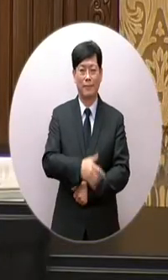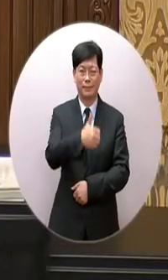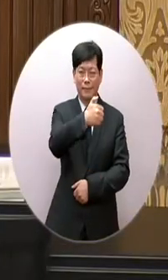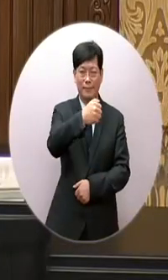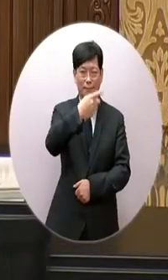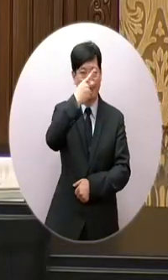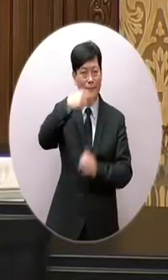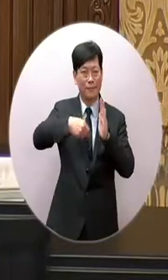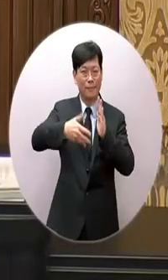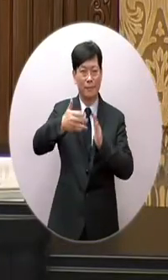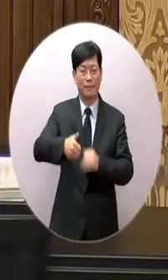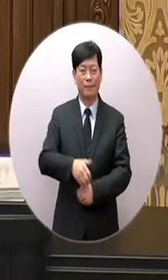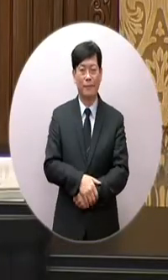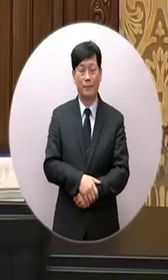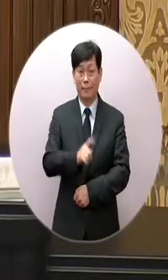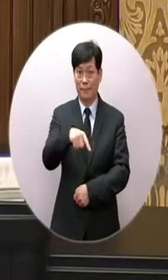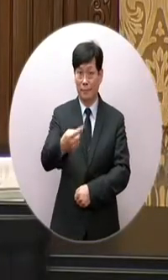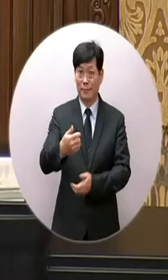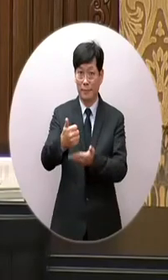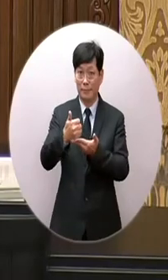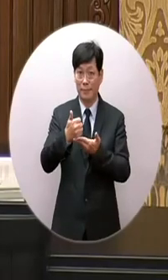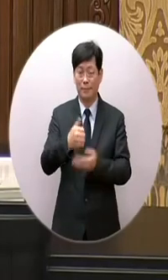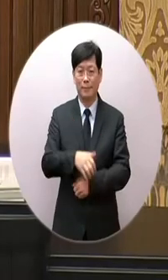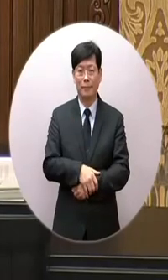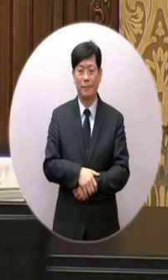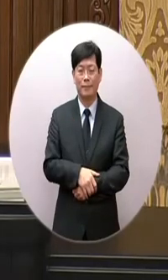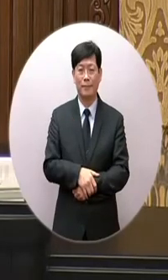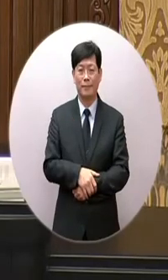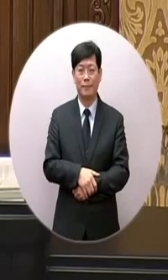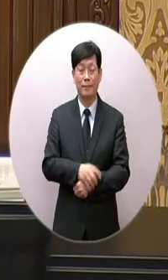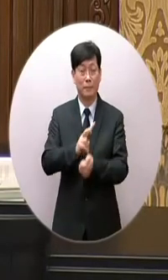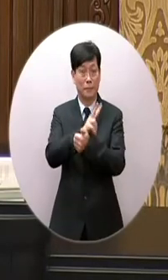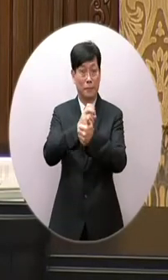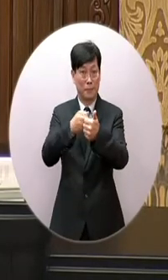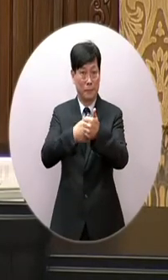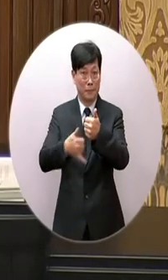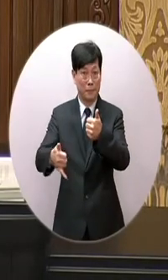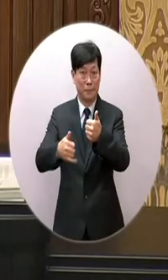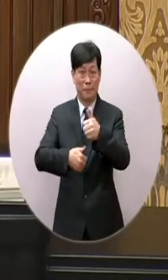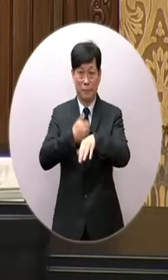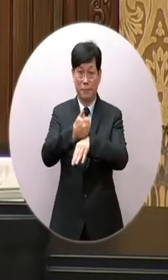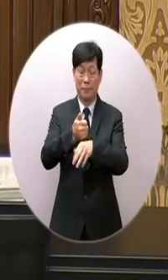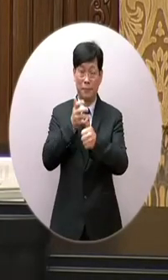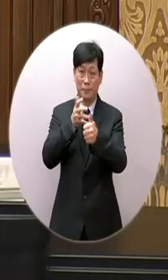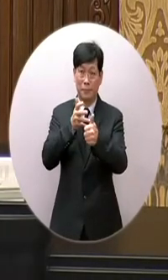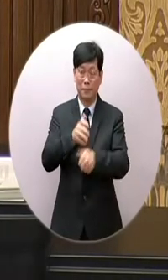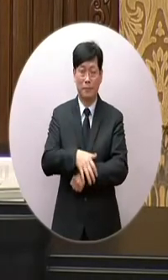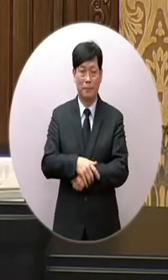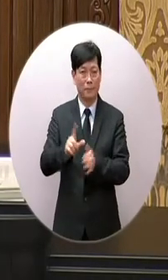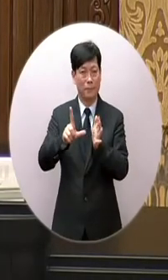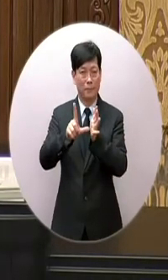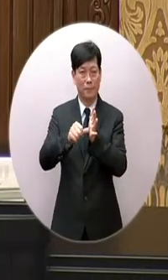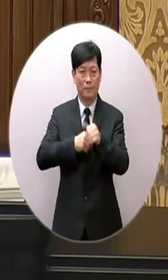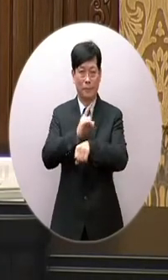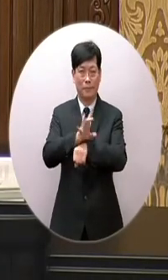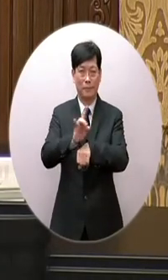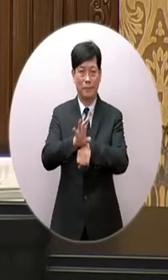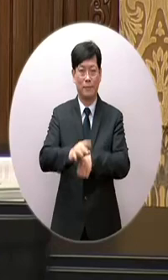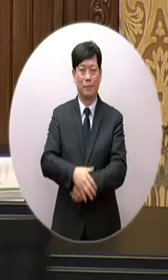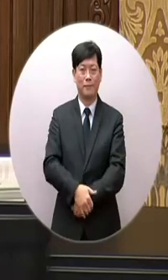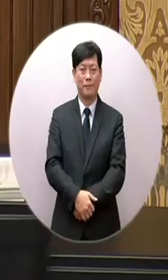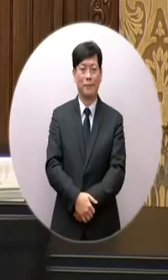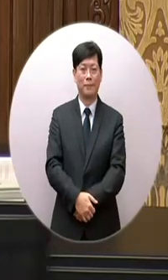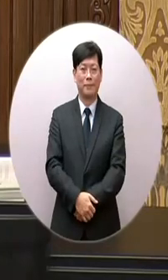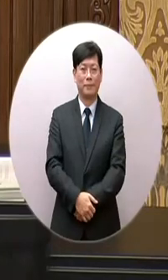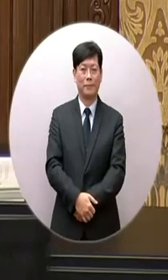谢谢赖院长。下一位，我们请林委员德虎咨询，时间15分钟。